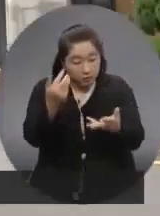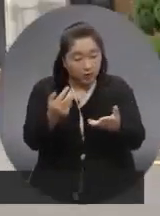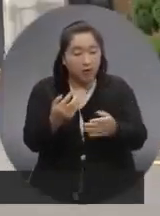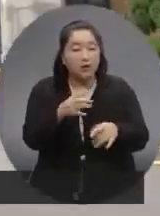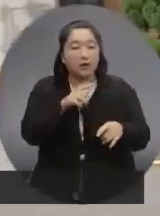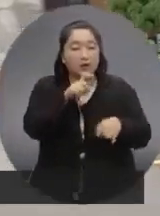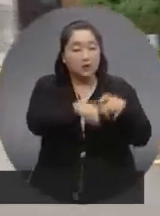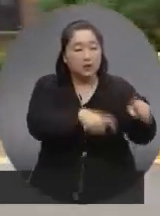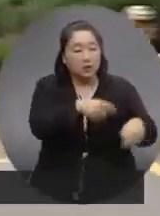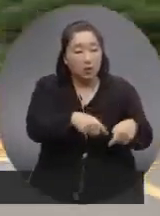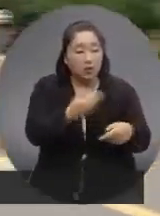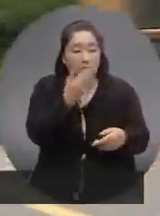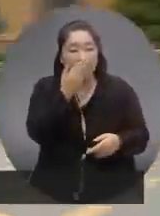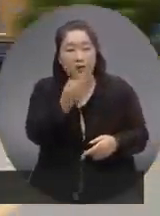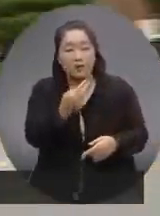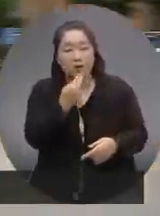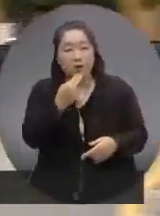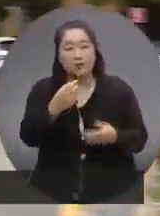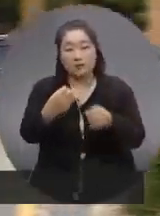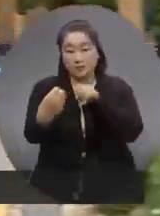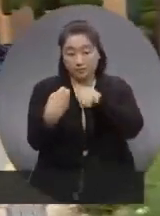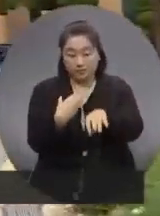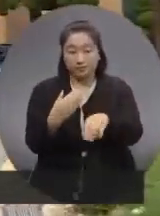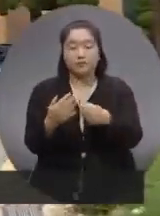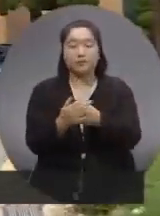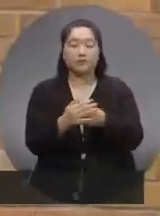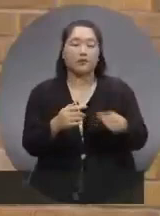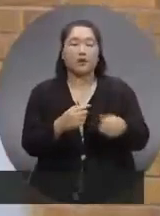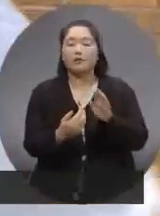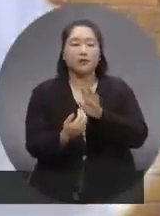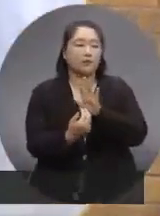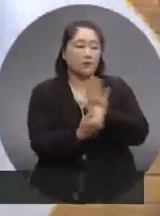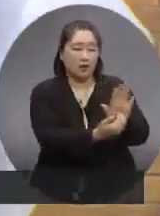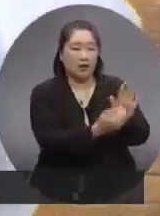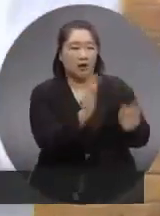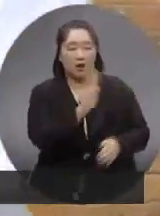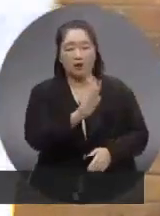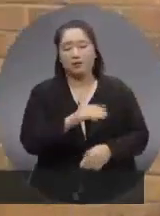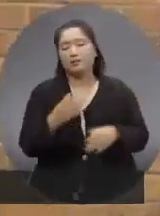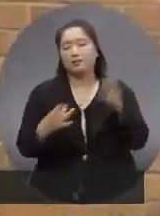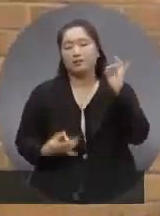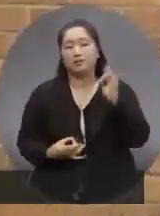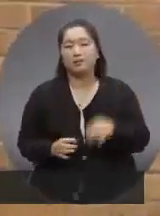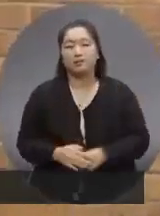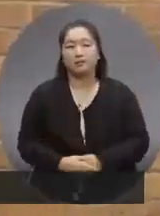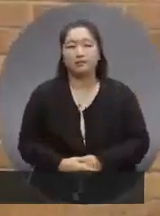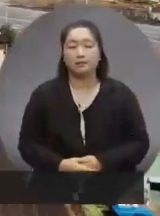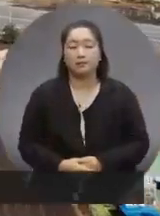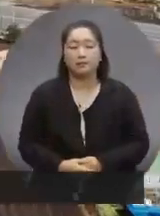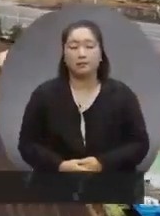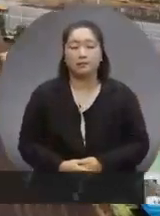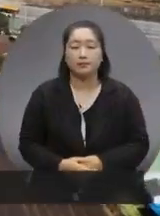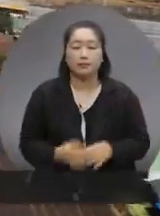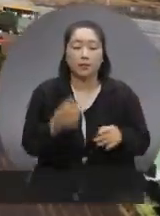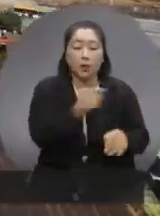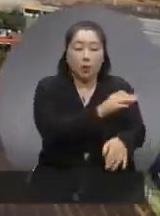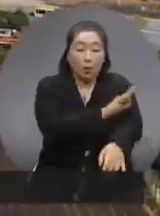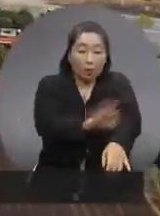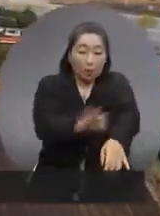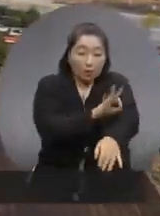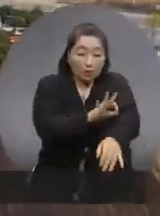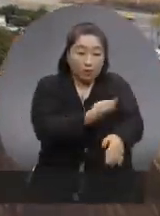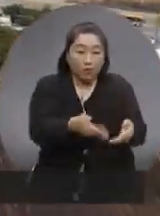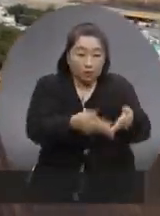가능성이 낮다는 결론을 다시 얻었다며 무대응 입장을 고수하고 있습니다. 하지만 오송역 탄생